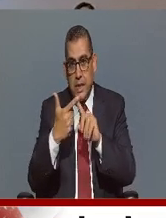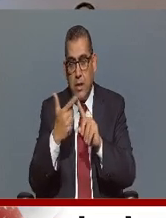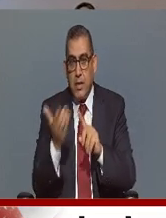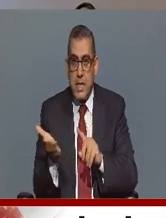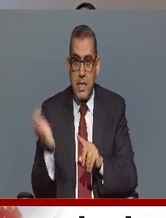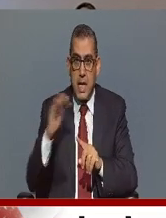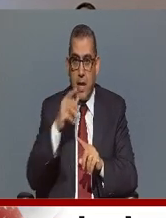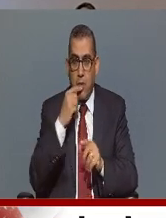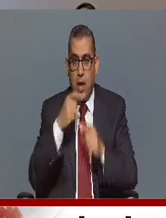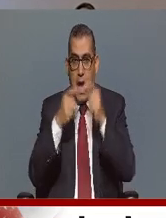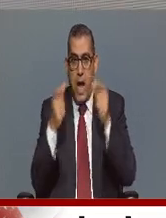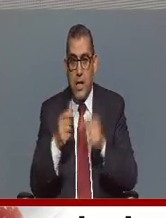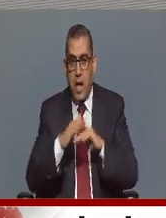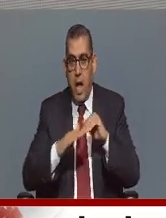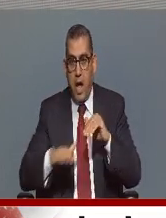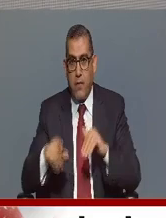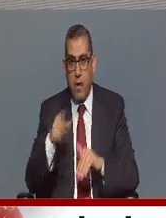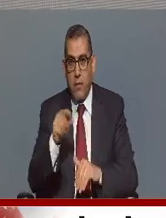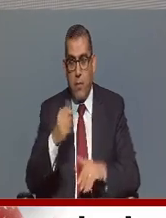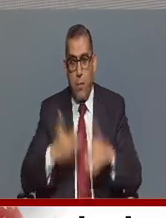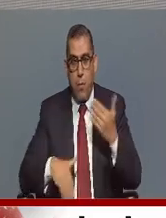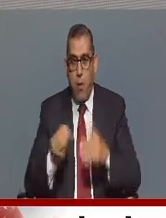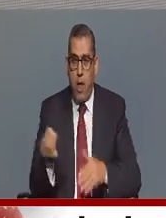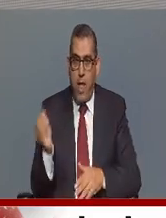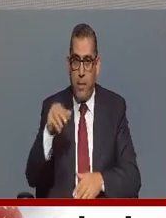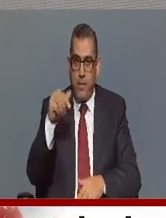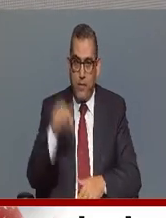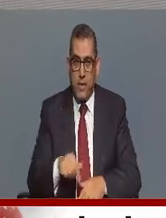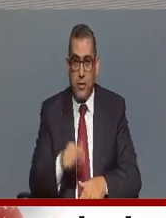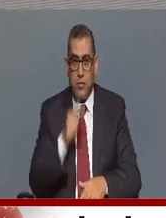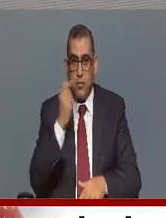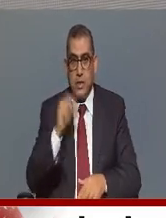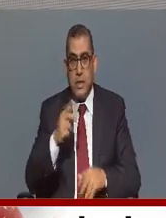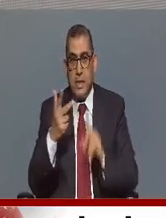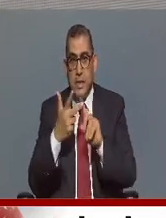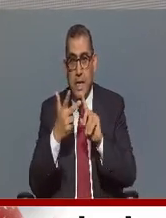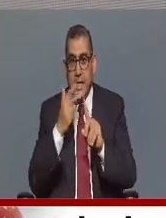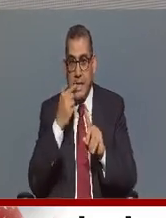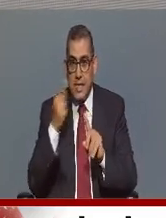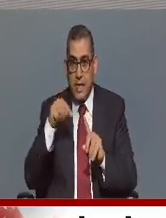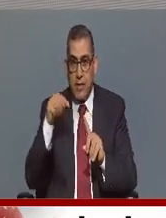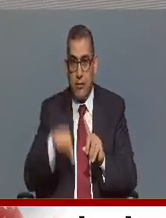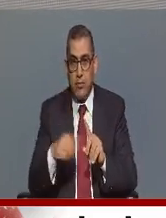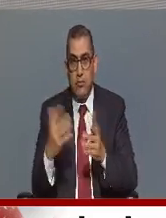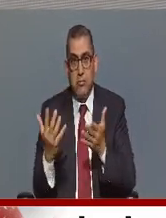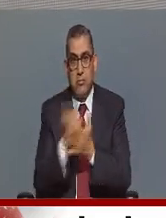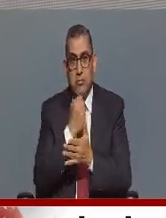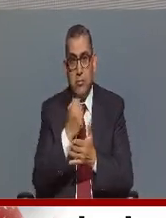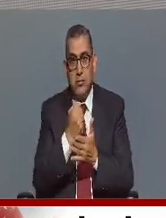جائزة للأطفال أصحاب الهمم، وفي السنة الثالثة أخذ